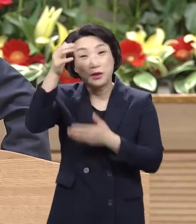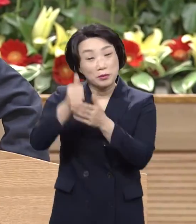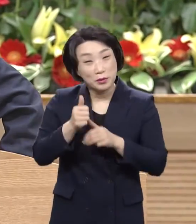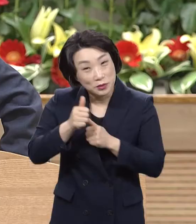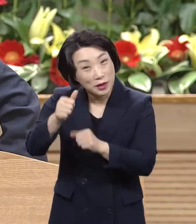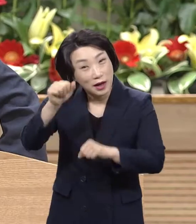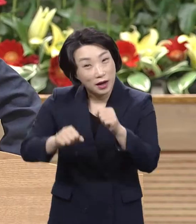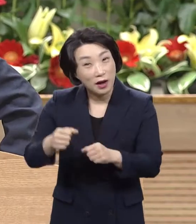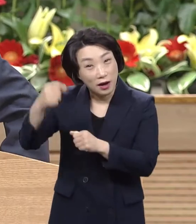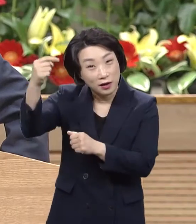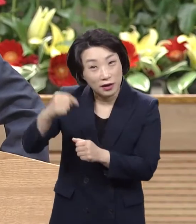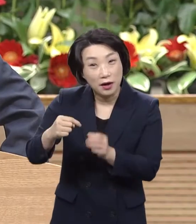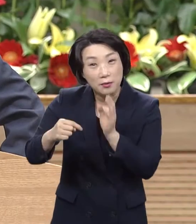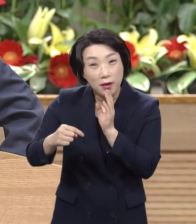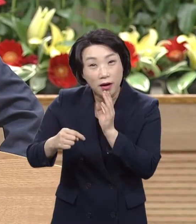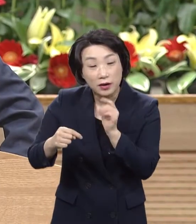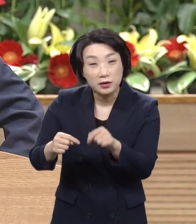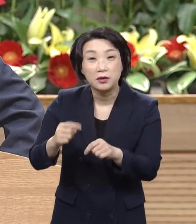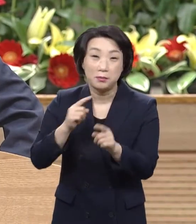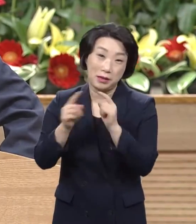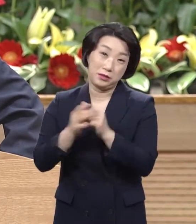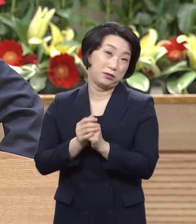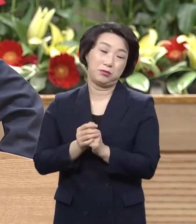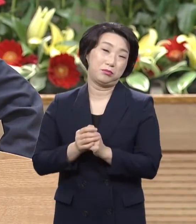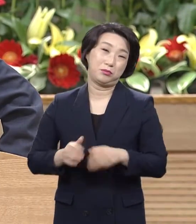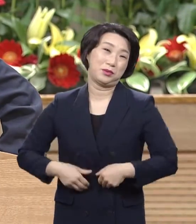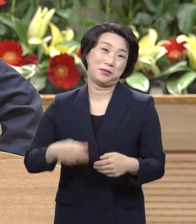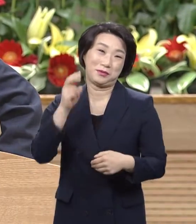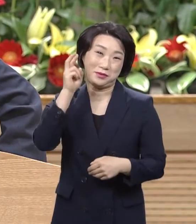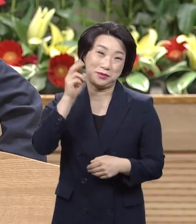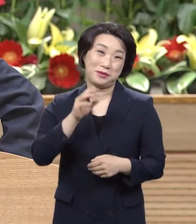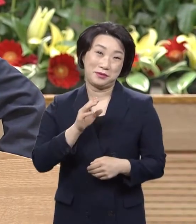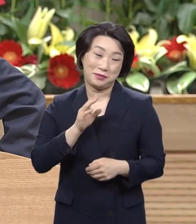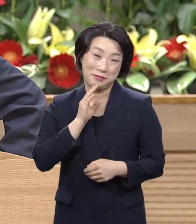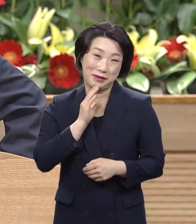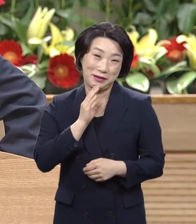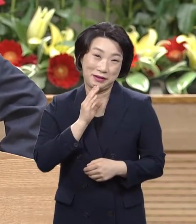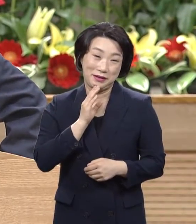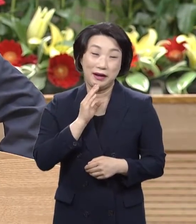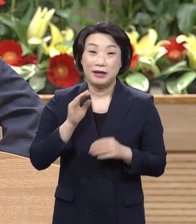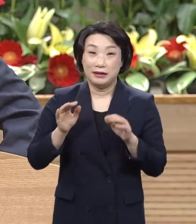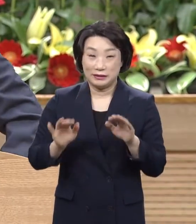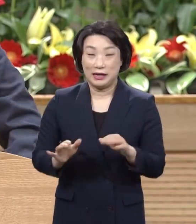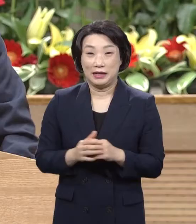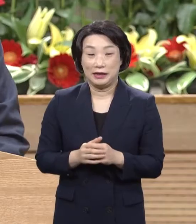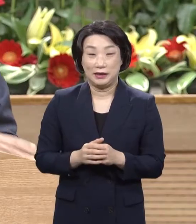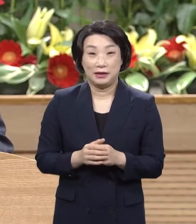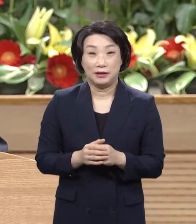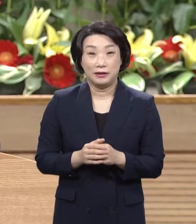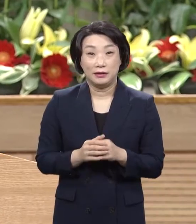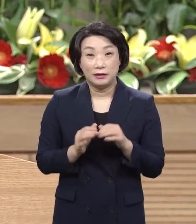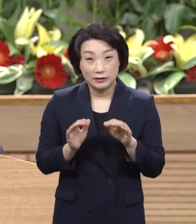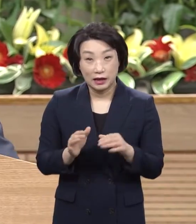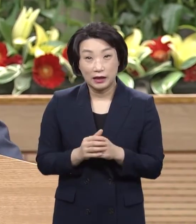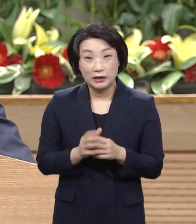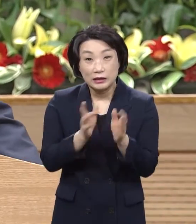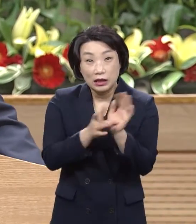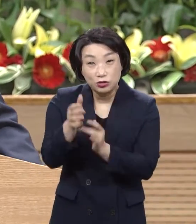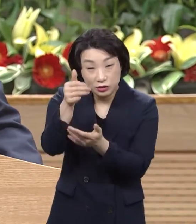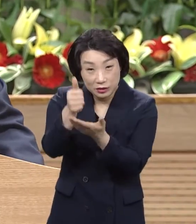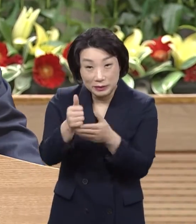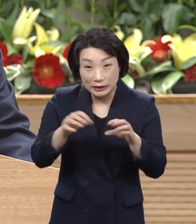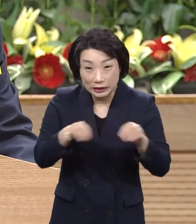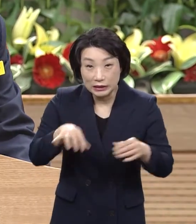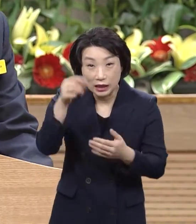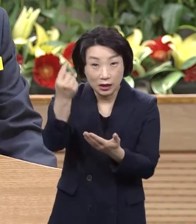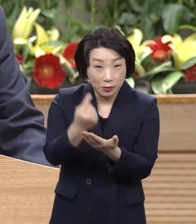쫓아 행하라 이런 말씀을 할 필요가 없잖아요. 네? 이게 바로 예수께서 이